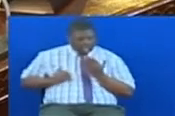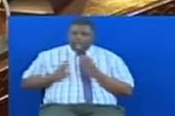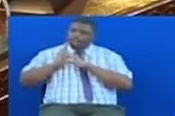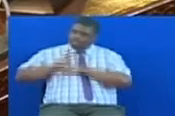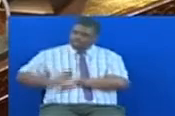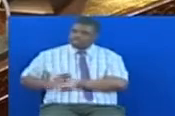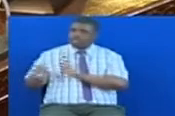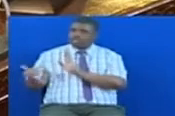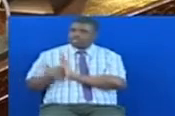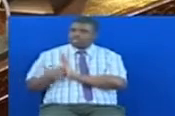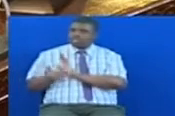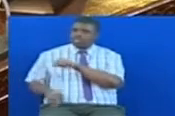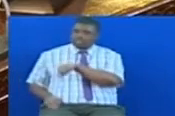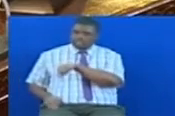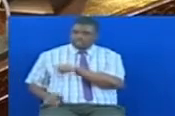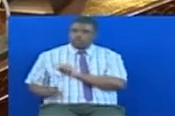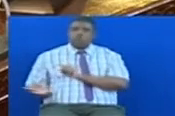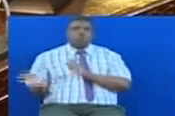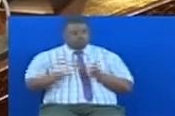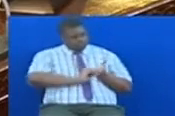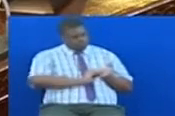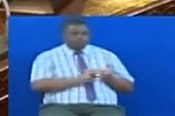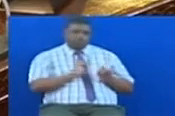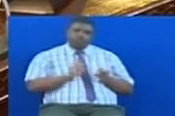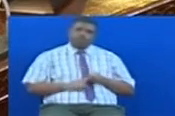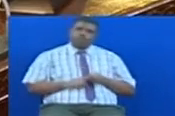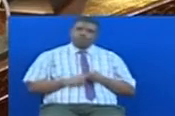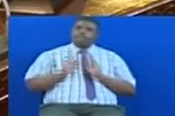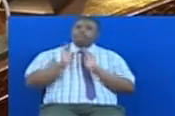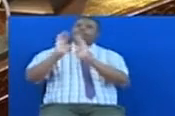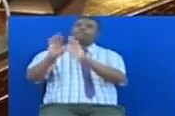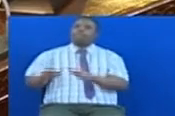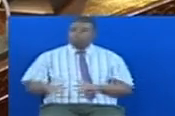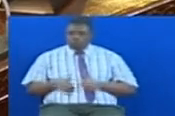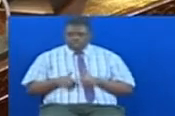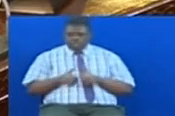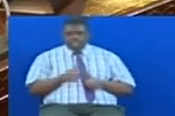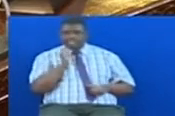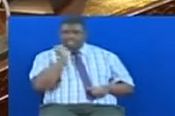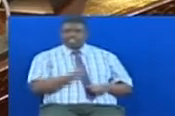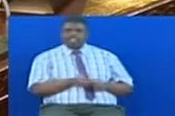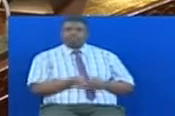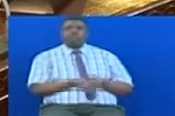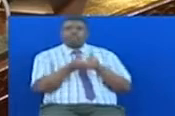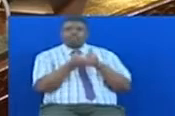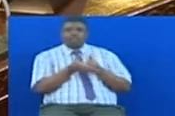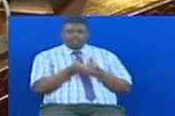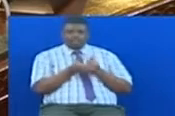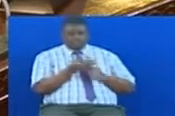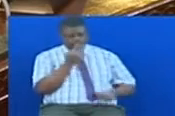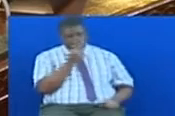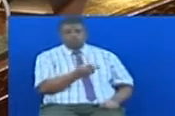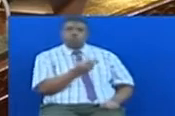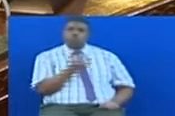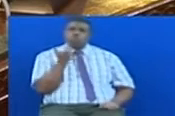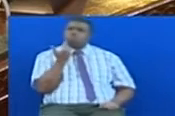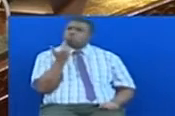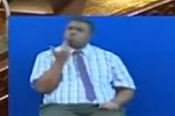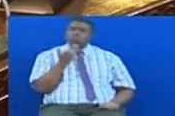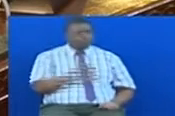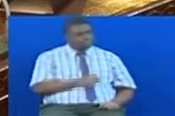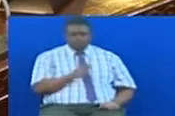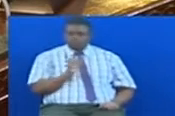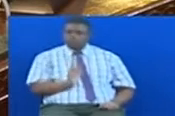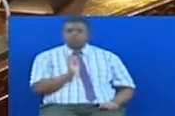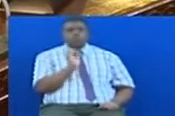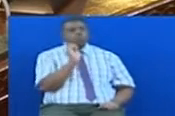hii iweze kuwepo. Na bunge lako tukufu mheshimiwa spika, mheshimiwa naibu spika pia liliweza kuona kwamba kuna umuhimu kabisa wa kuwepo